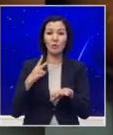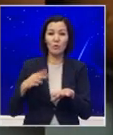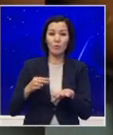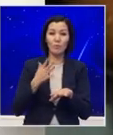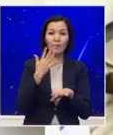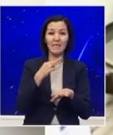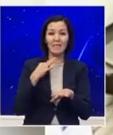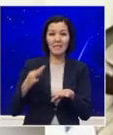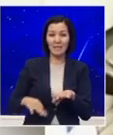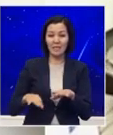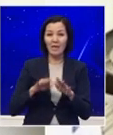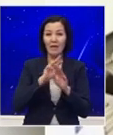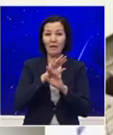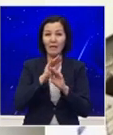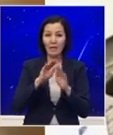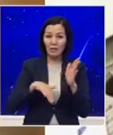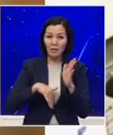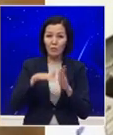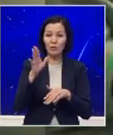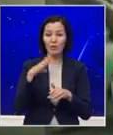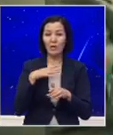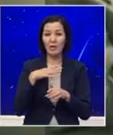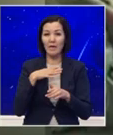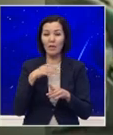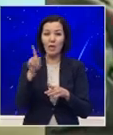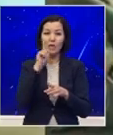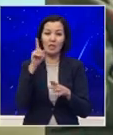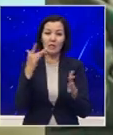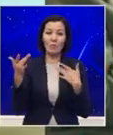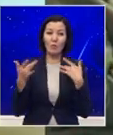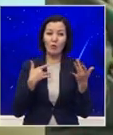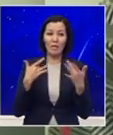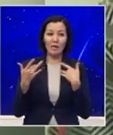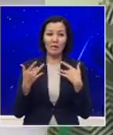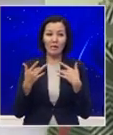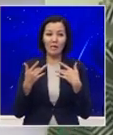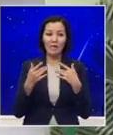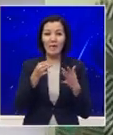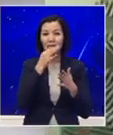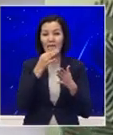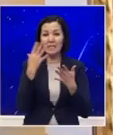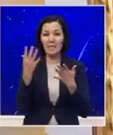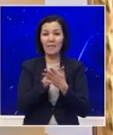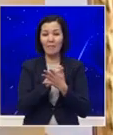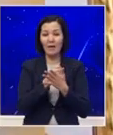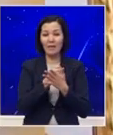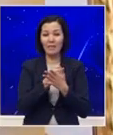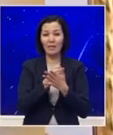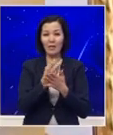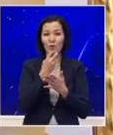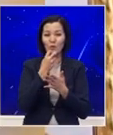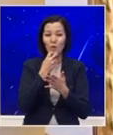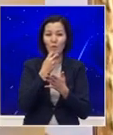тәрбиелеген бақытты жұп болды. Бойдақтығы кинода өмірлік махаббатымды о бастан тапқан жолды жігітпін деп